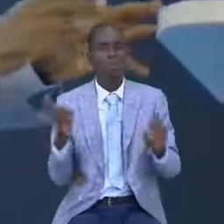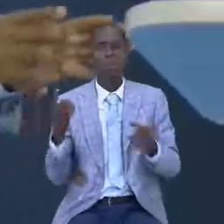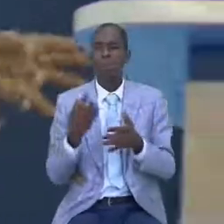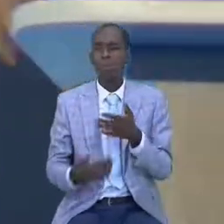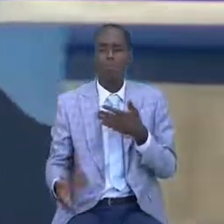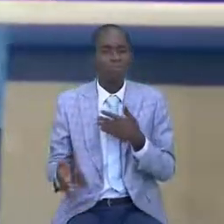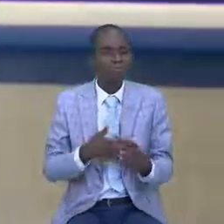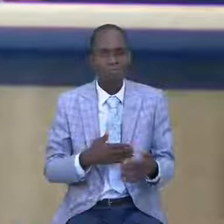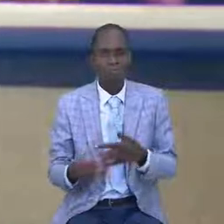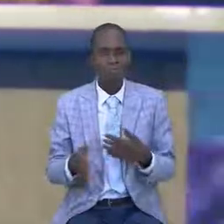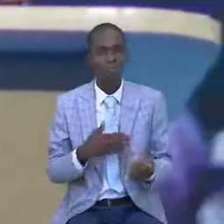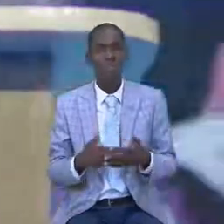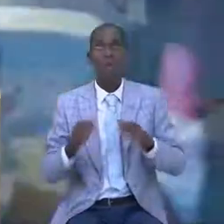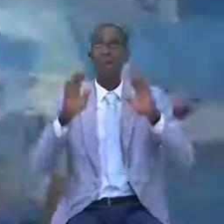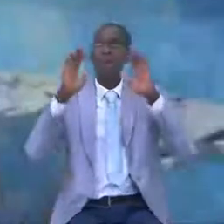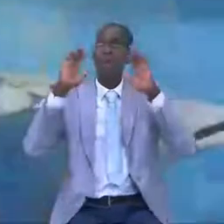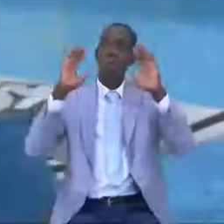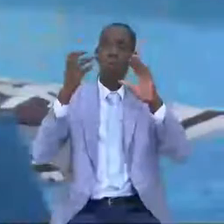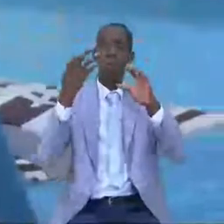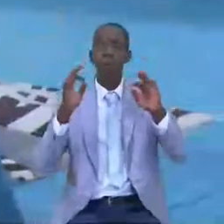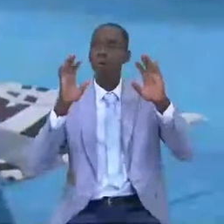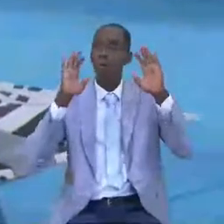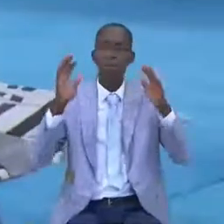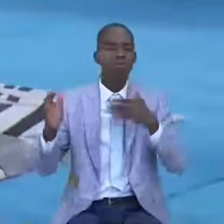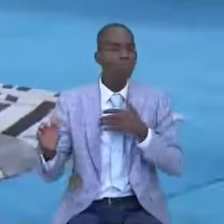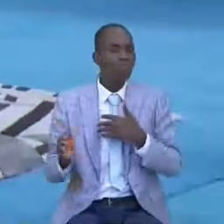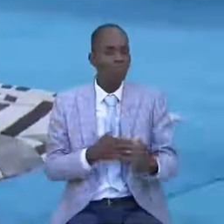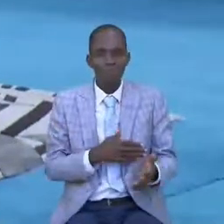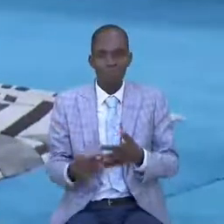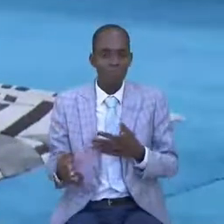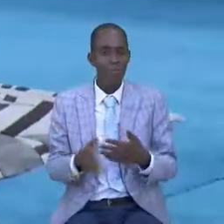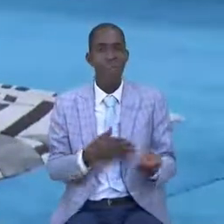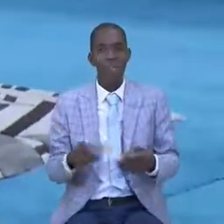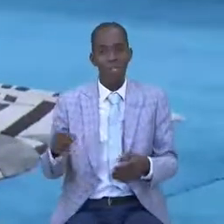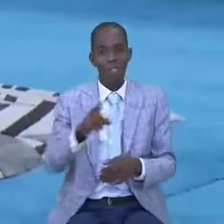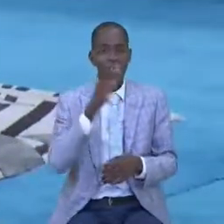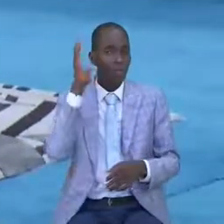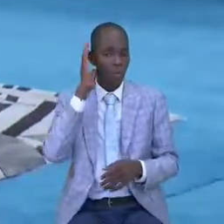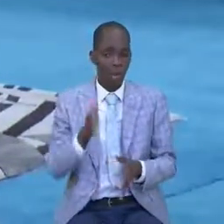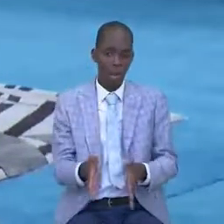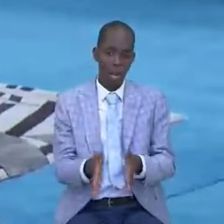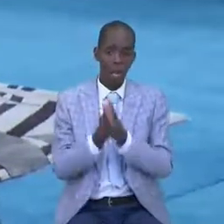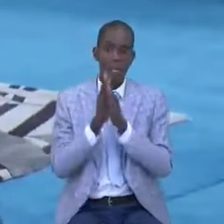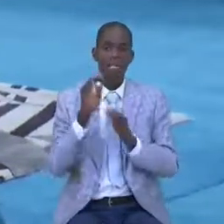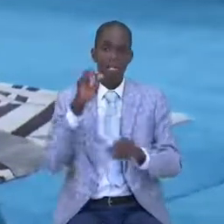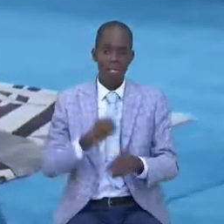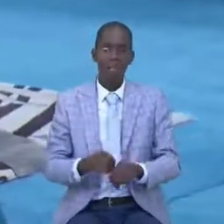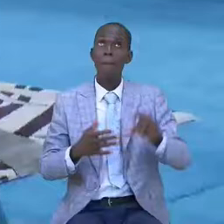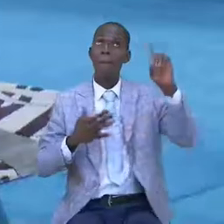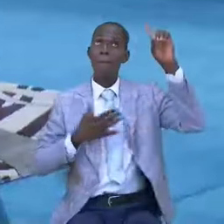haut et tout ce que la délivrance et tout ce que les merveilles sans nombre et tout ce